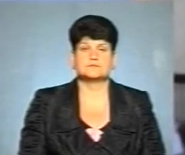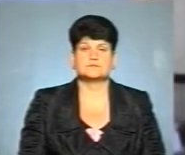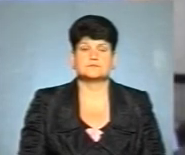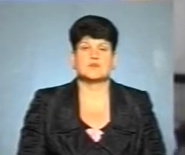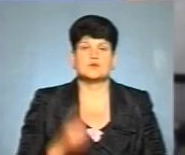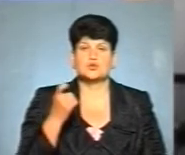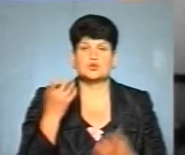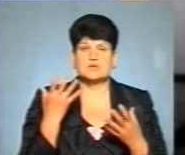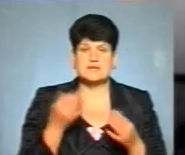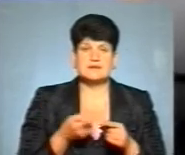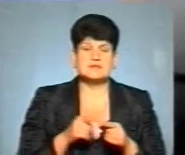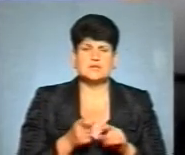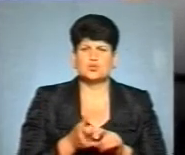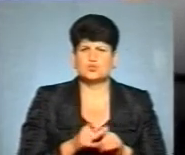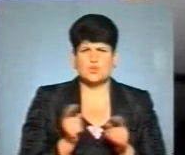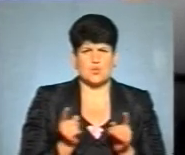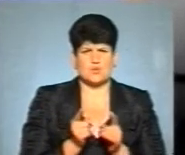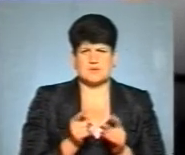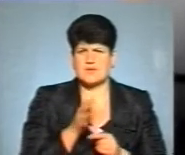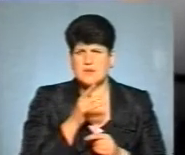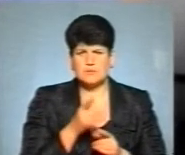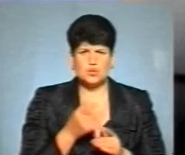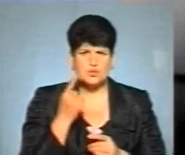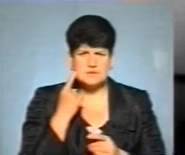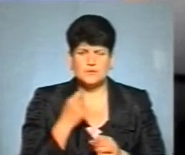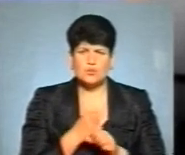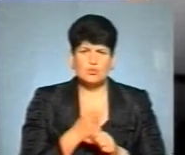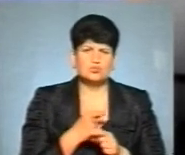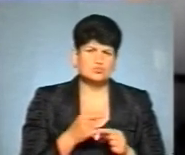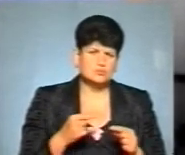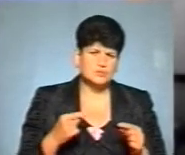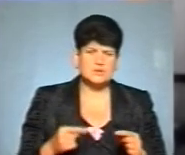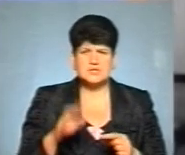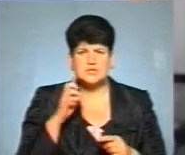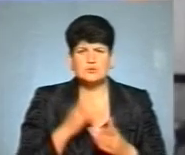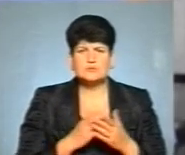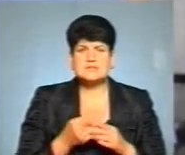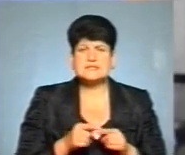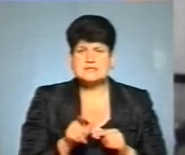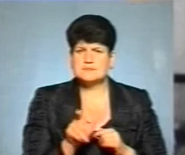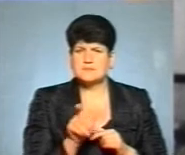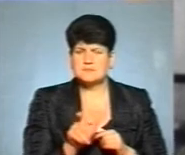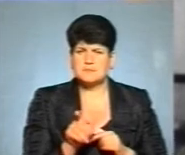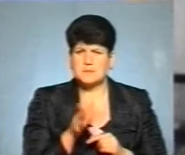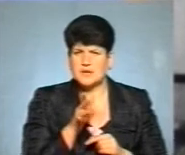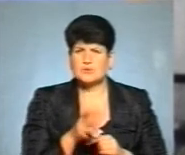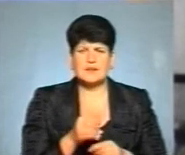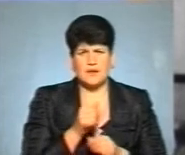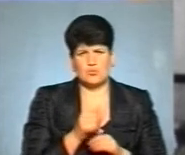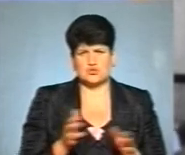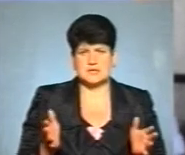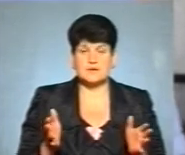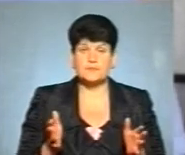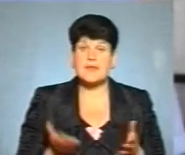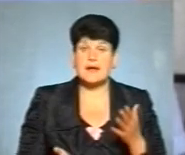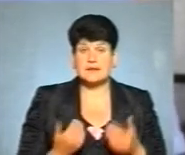Сьогодні це дуже короткий термін, і оцінювати роботу любого державного службовця за такий період ще неможливо.